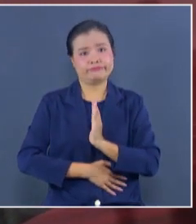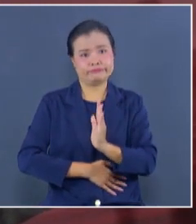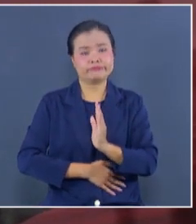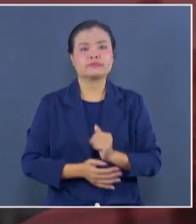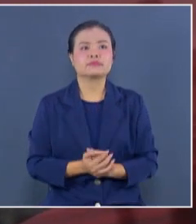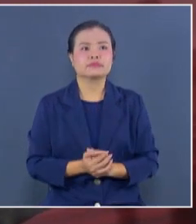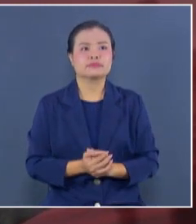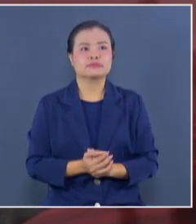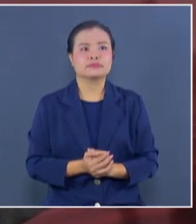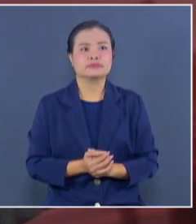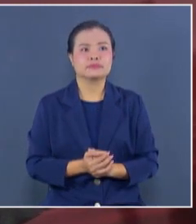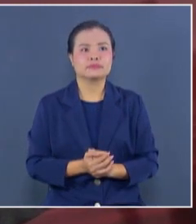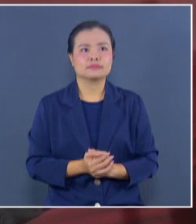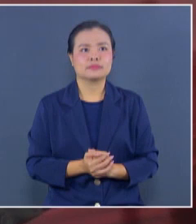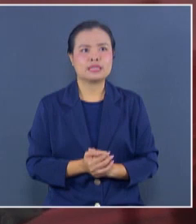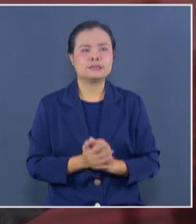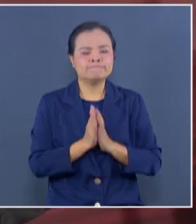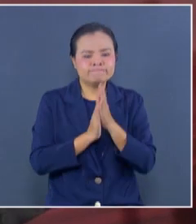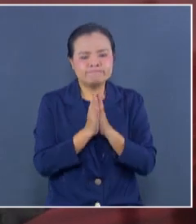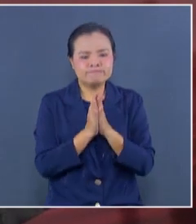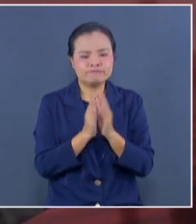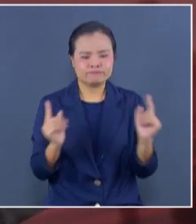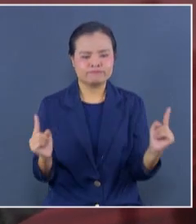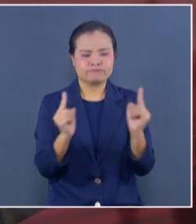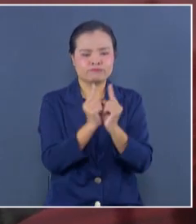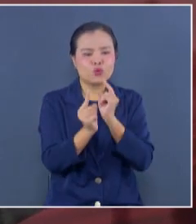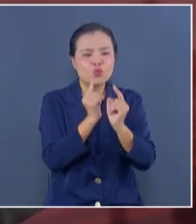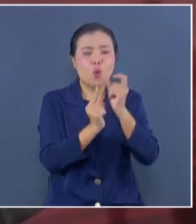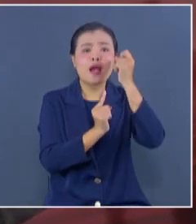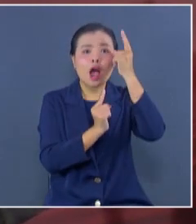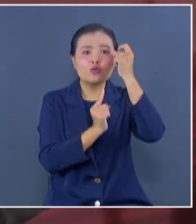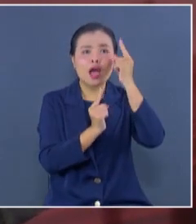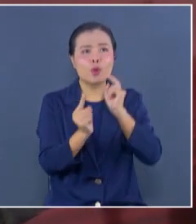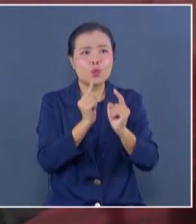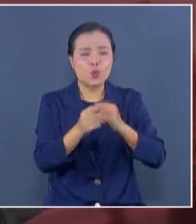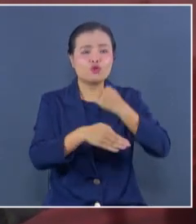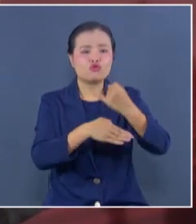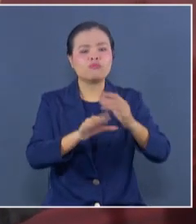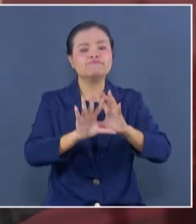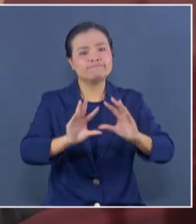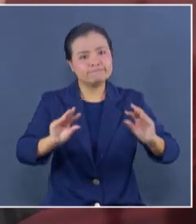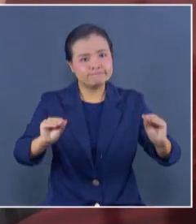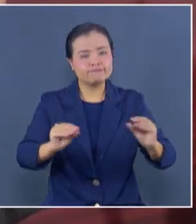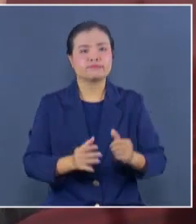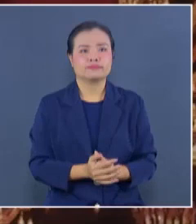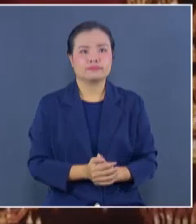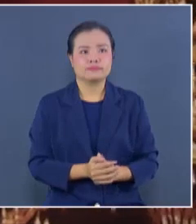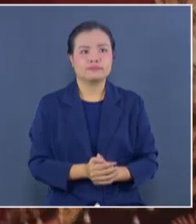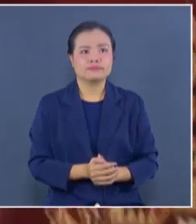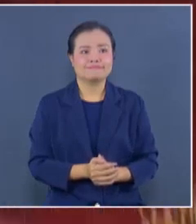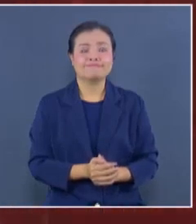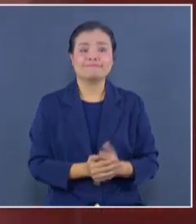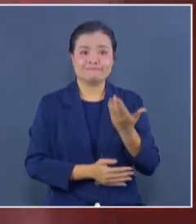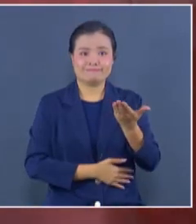เอาเป็นว่าจิตใจท้ายที่สุดก็ลุ้นอยากให้สองคนนี้ได้คุยแล้วก็ปรับความเข้าใจกันอยากให้จบลงได้ด้วยดีค่ะ นอกจากนี้ชาร์ล